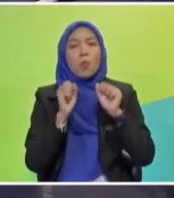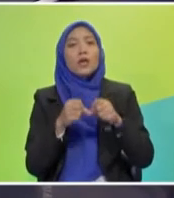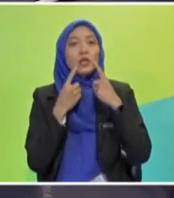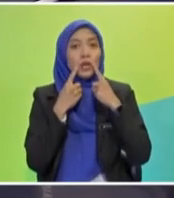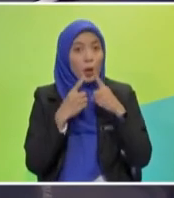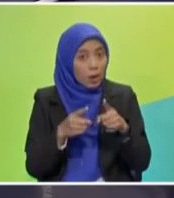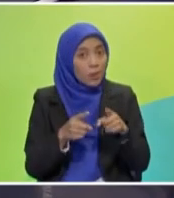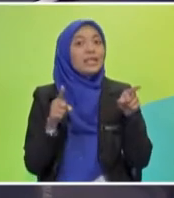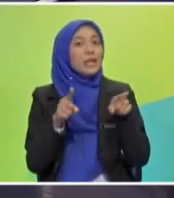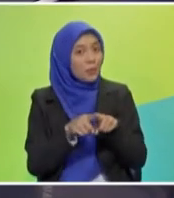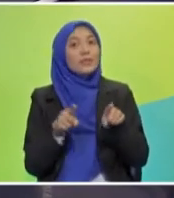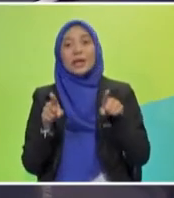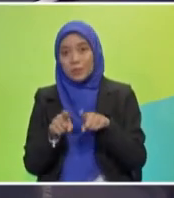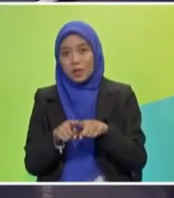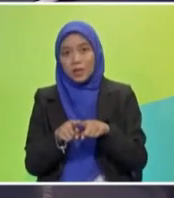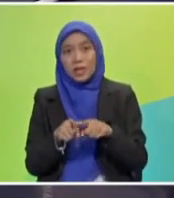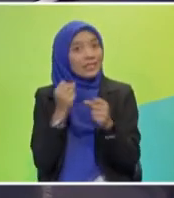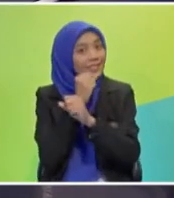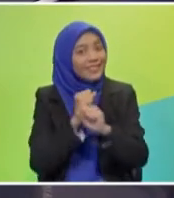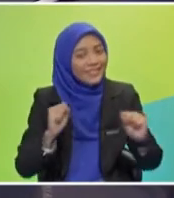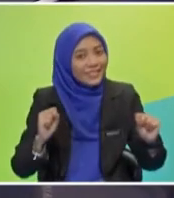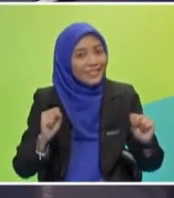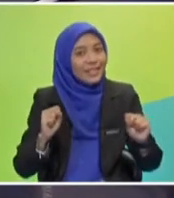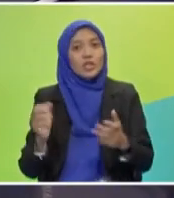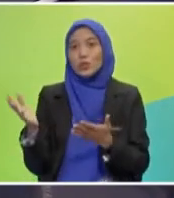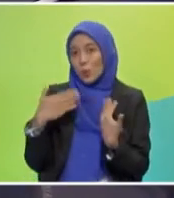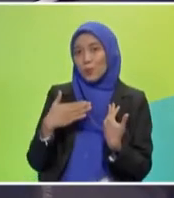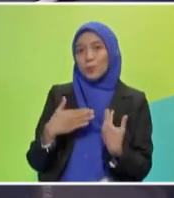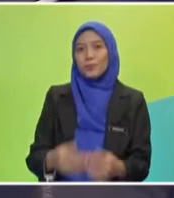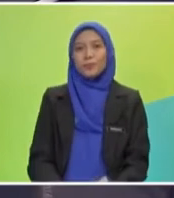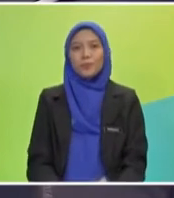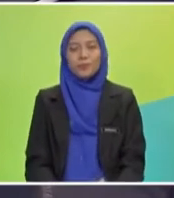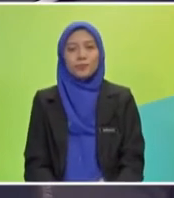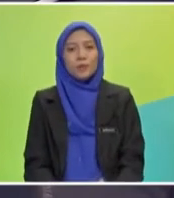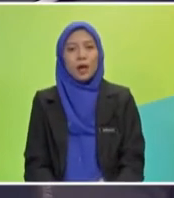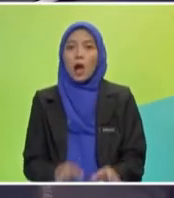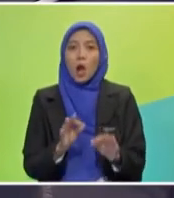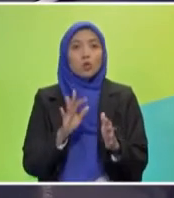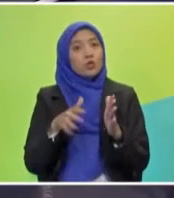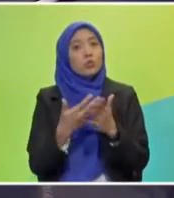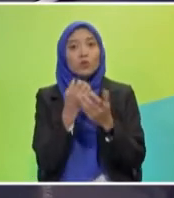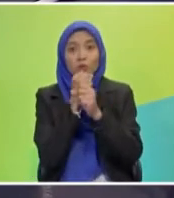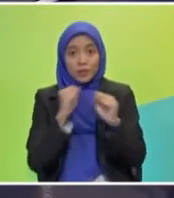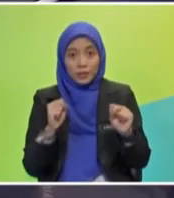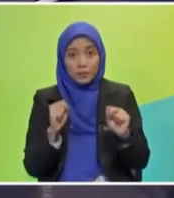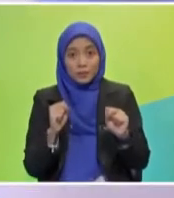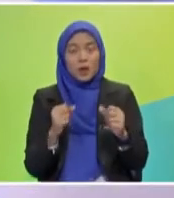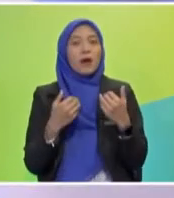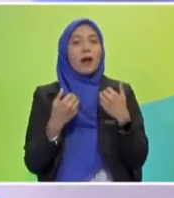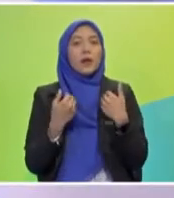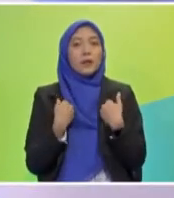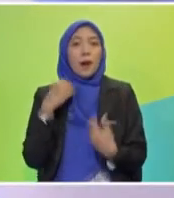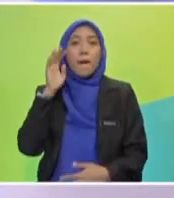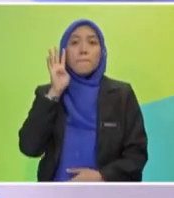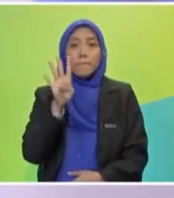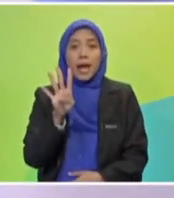cikgu. Baik, sedia semua. Jom, okay. Teruskan. Kalau anda dah bersedia, ada empat soalan yang